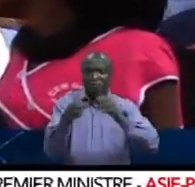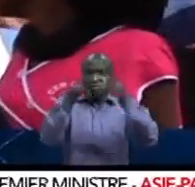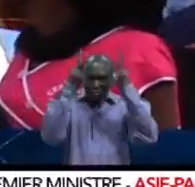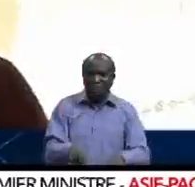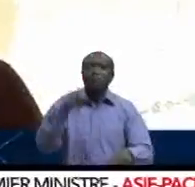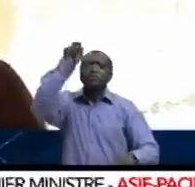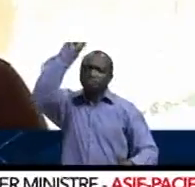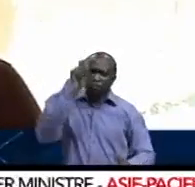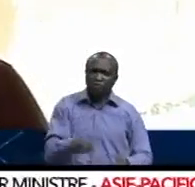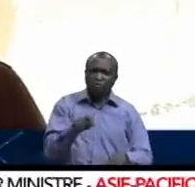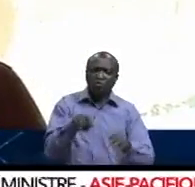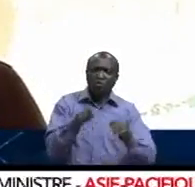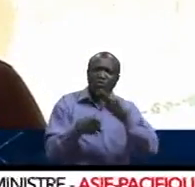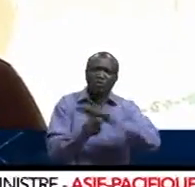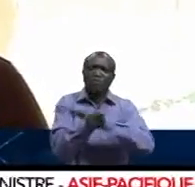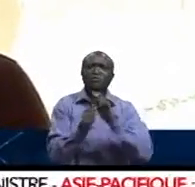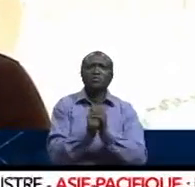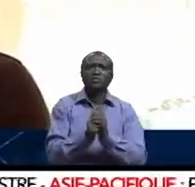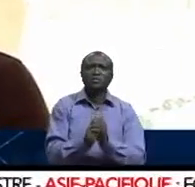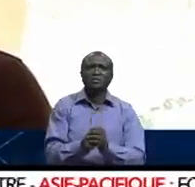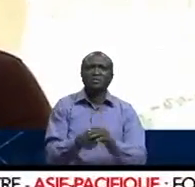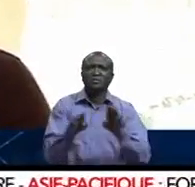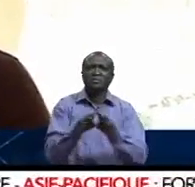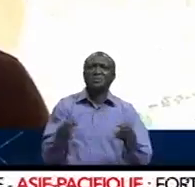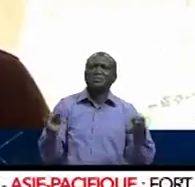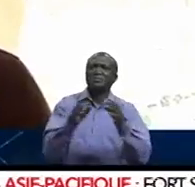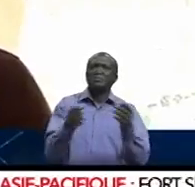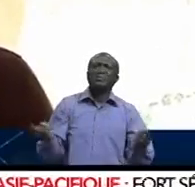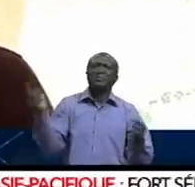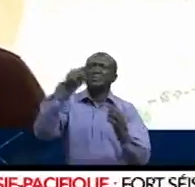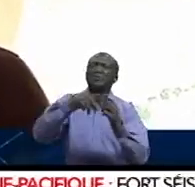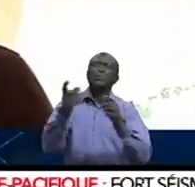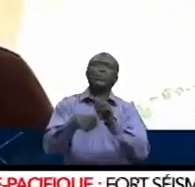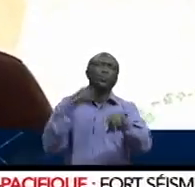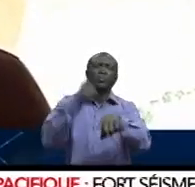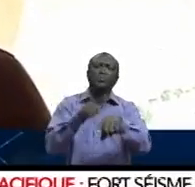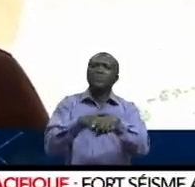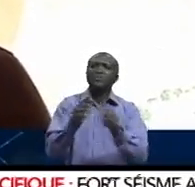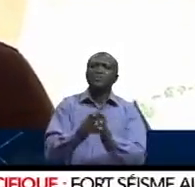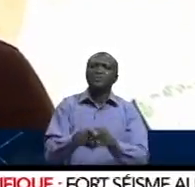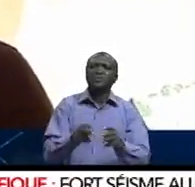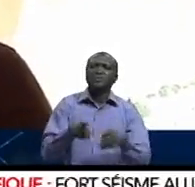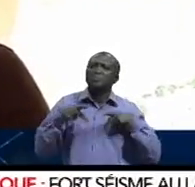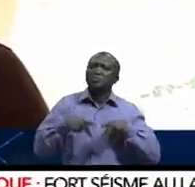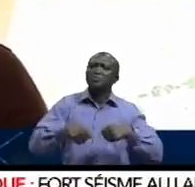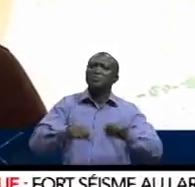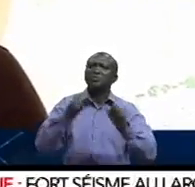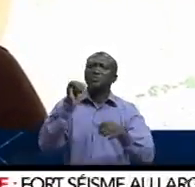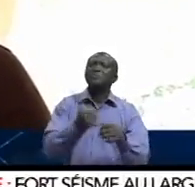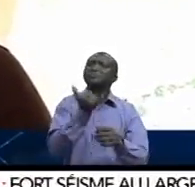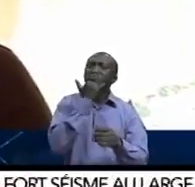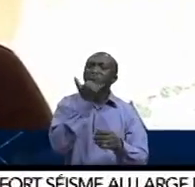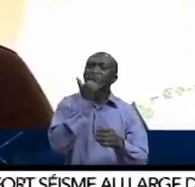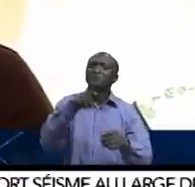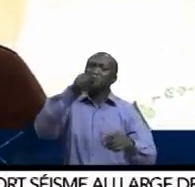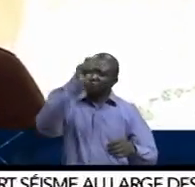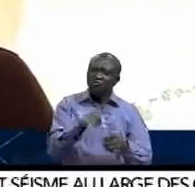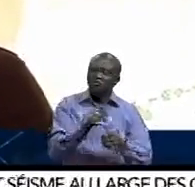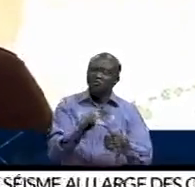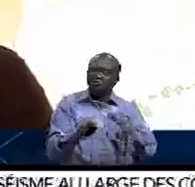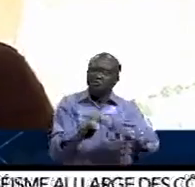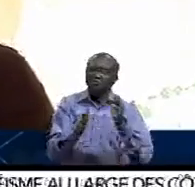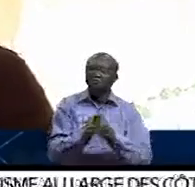on doit te tuer non pour vie à vie non la prison à perpétuité c'est un faux débat parce que si tu es condamné à